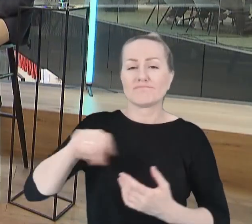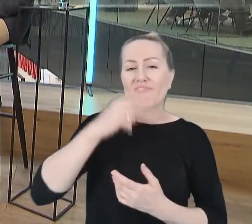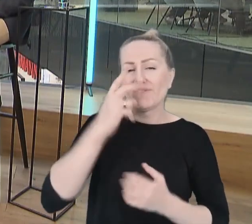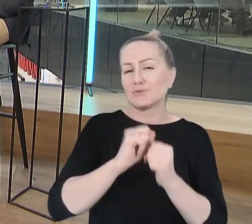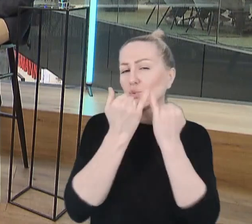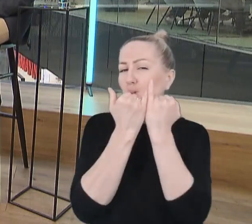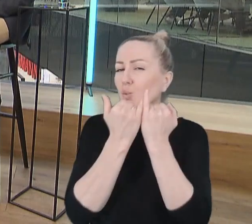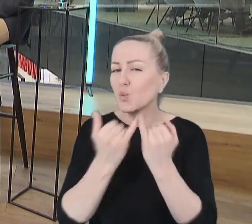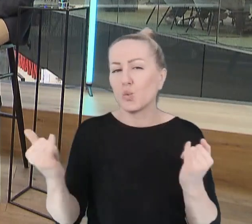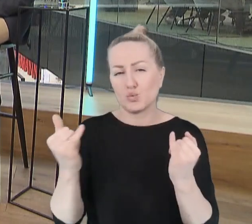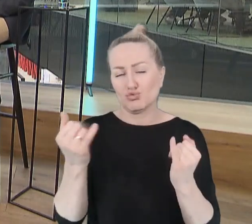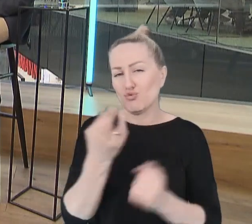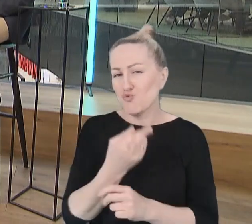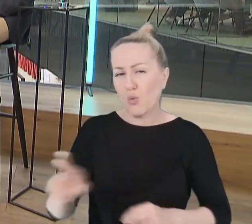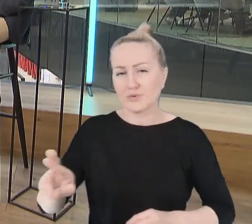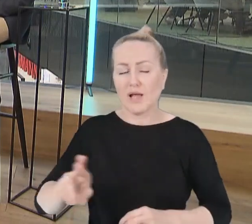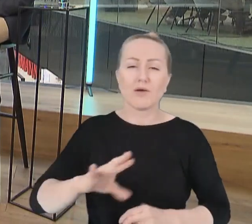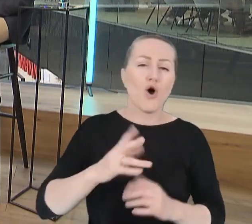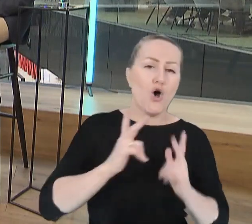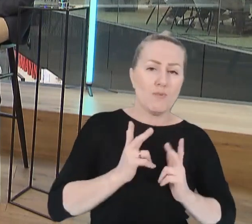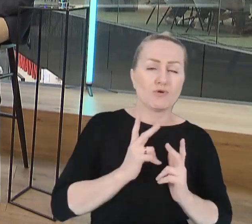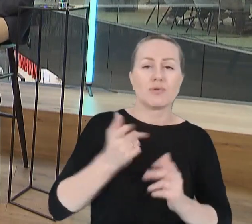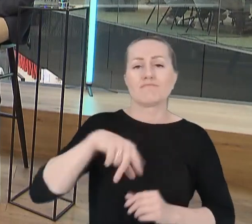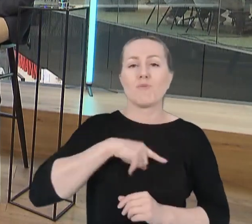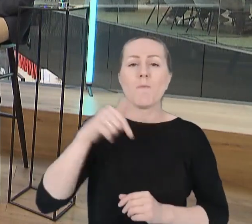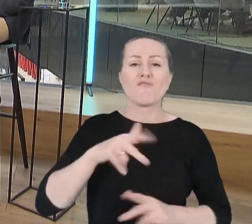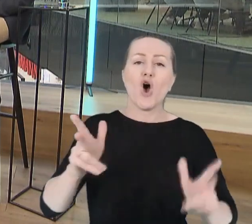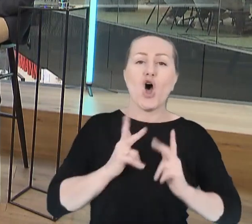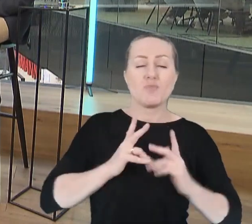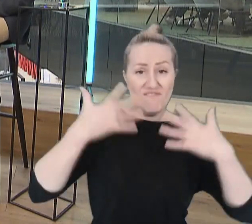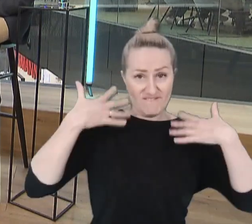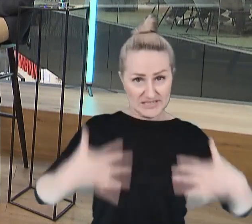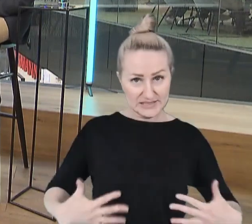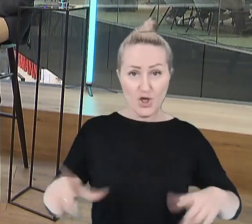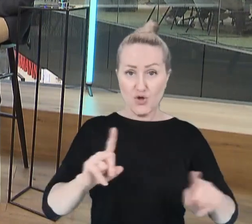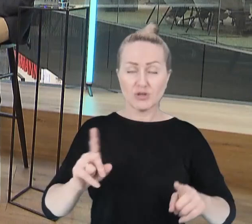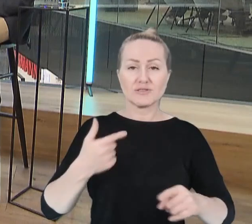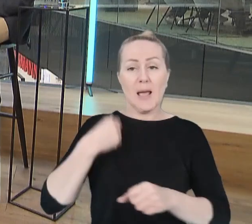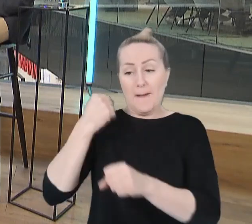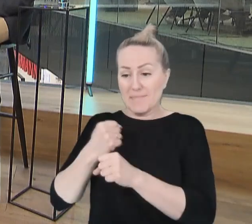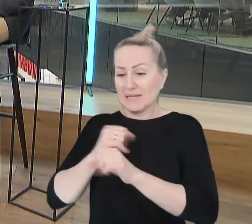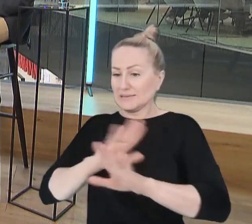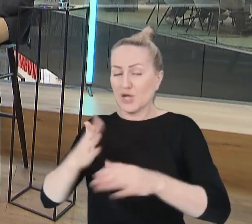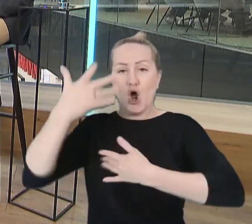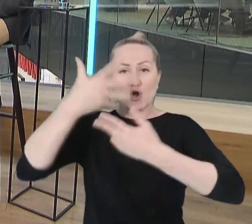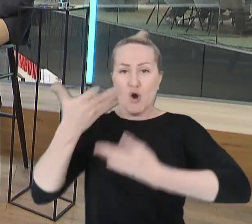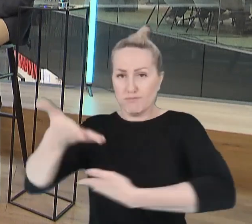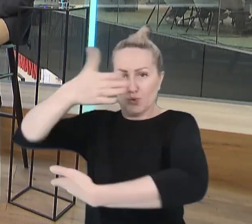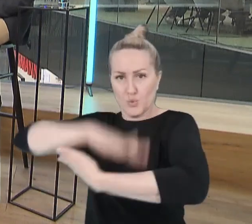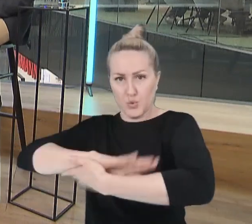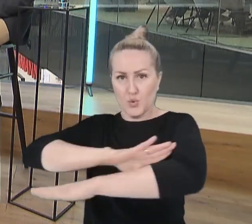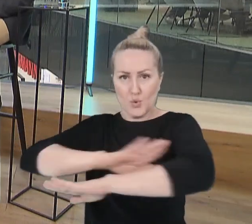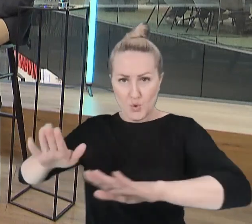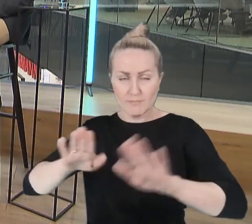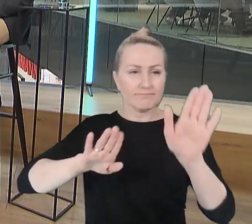strony powinniśmy odpoczywać po prostu fizycznie, czyli wychodzić z pracy, zamykać komputer,